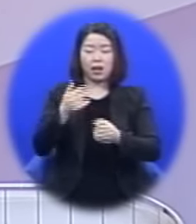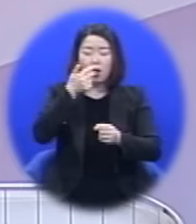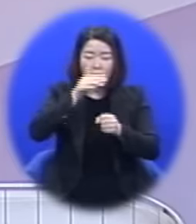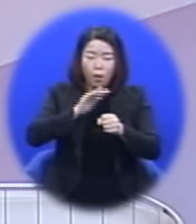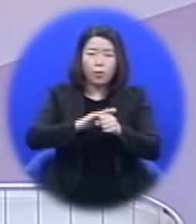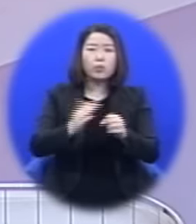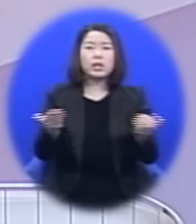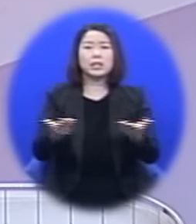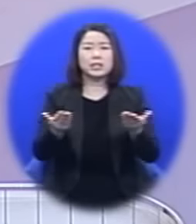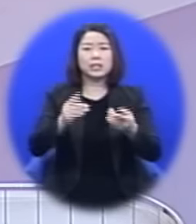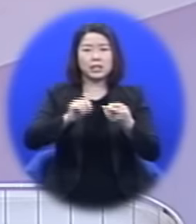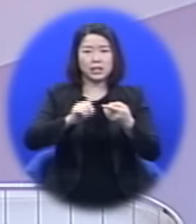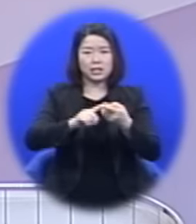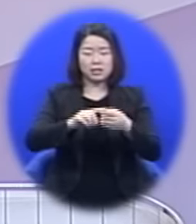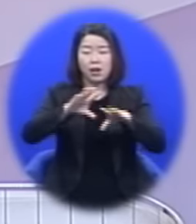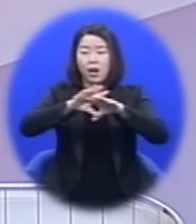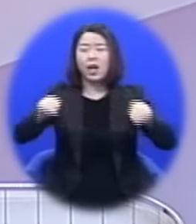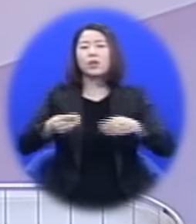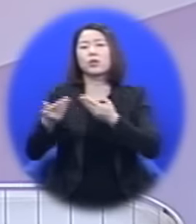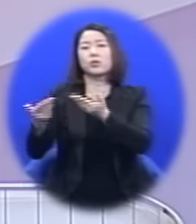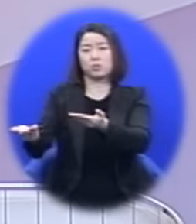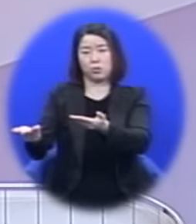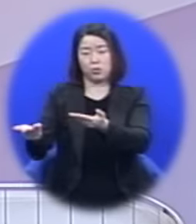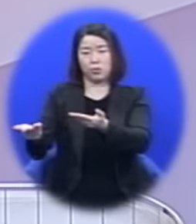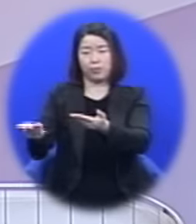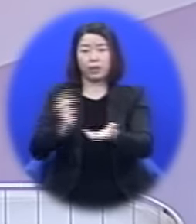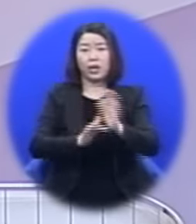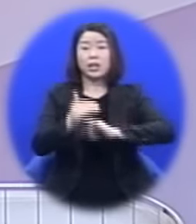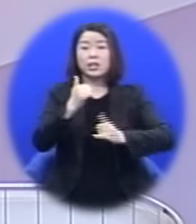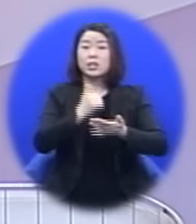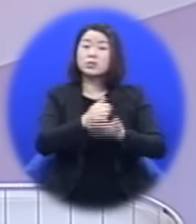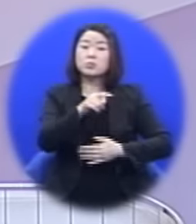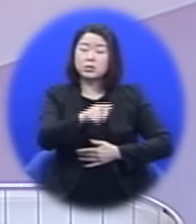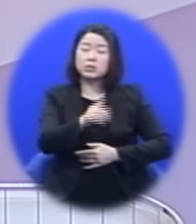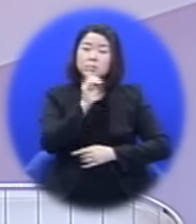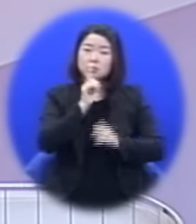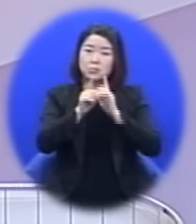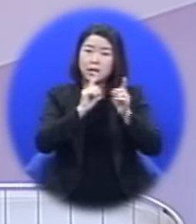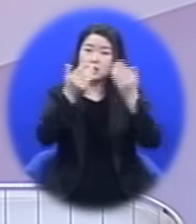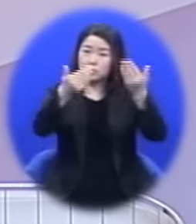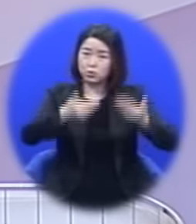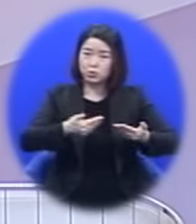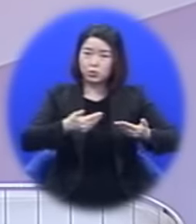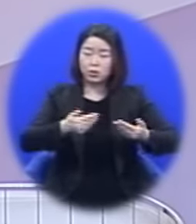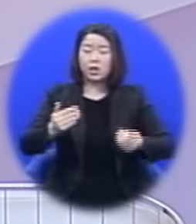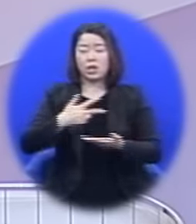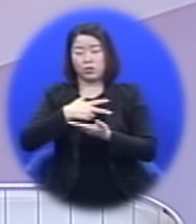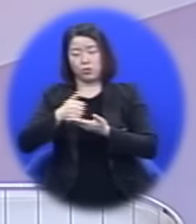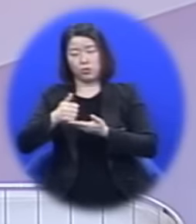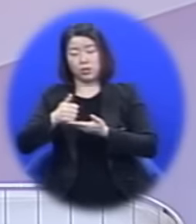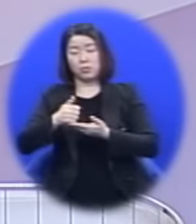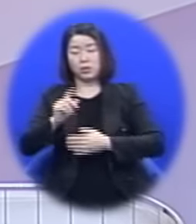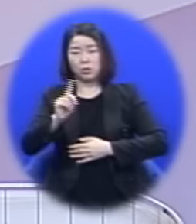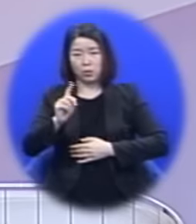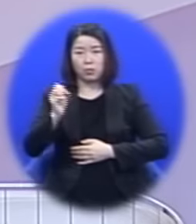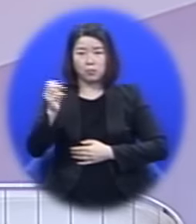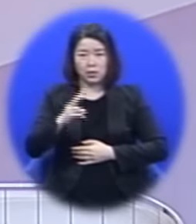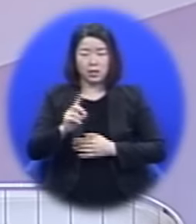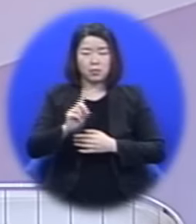사정을 해결해 주었다. 예수님 그 이야기를 하시면서 주님이 말씀하시기를